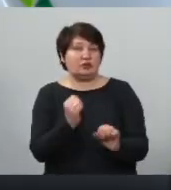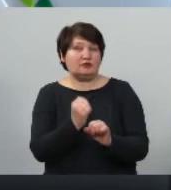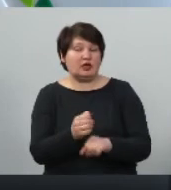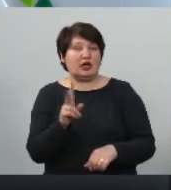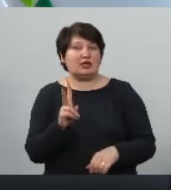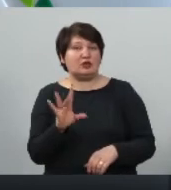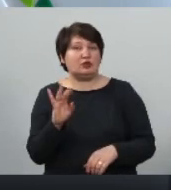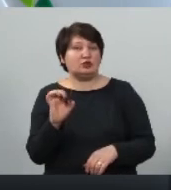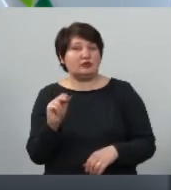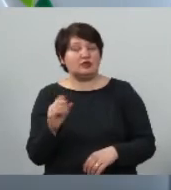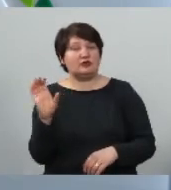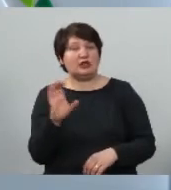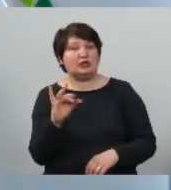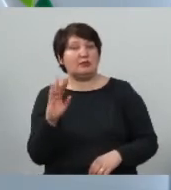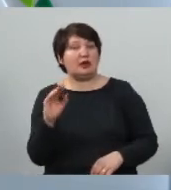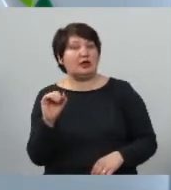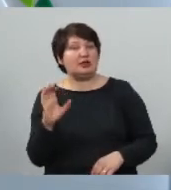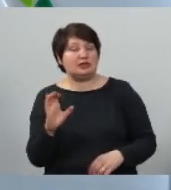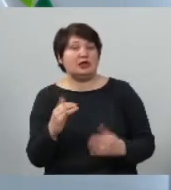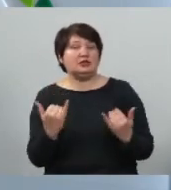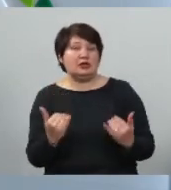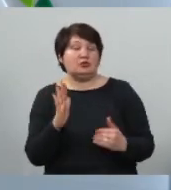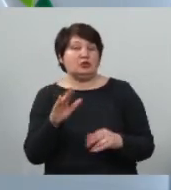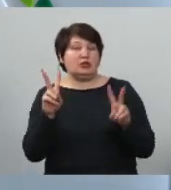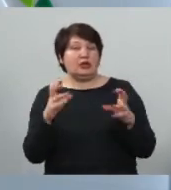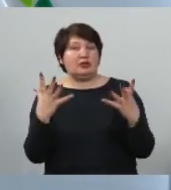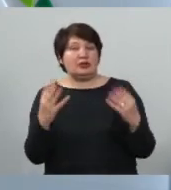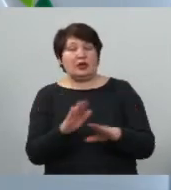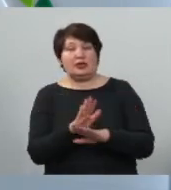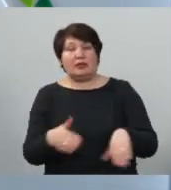Каріна Борисевич та Світлана Магас. А далі в ефірі «Тема дня», тож не перемикайте.